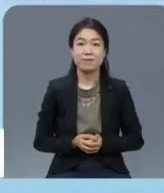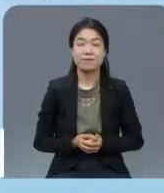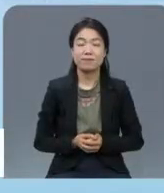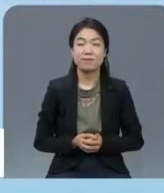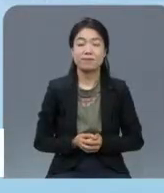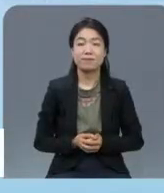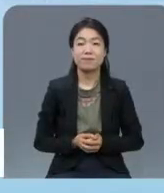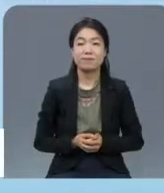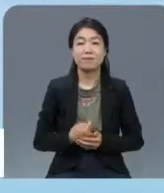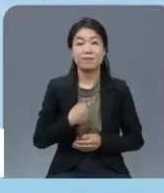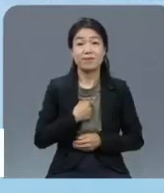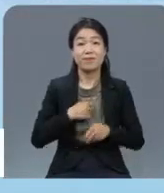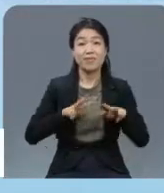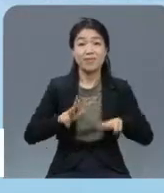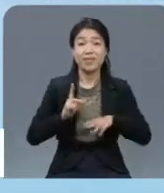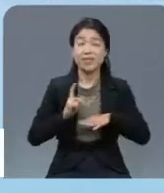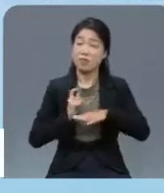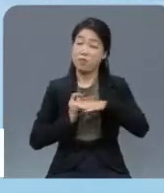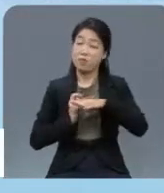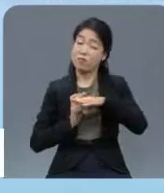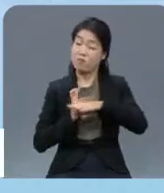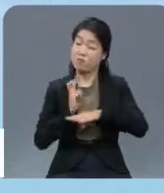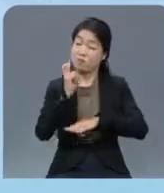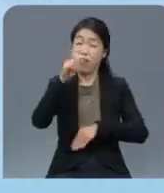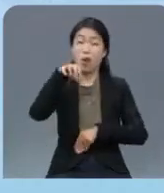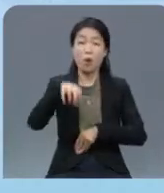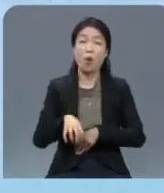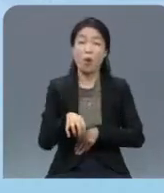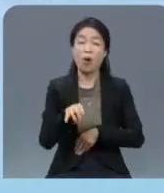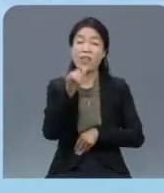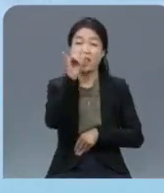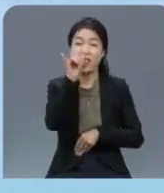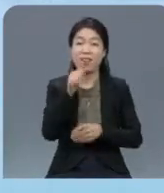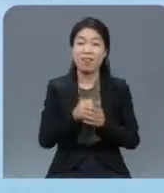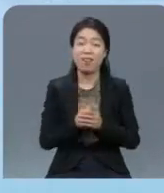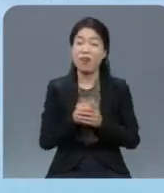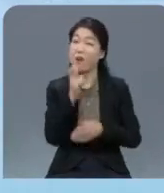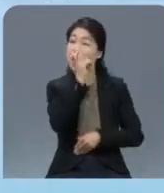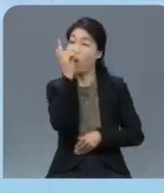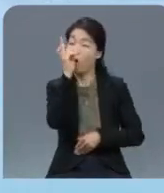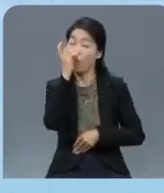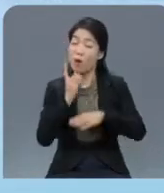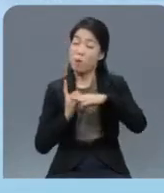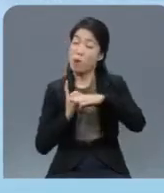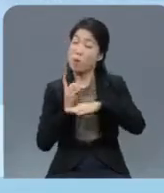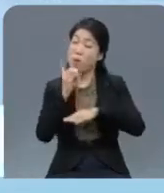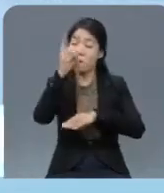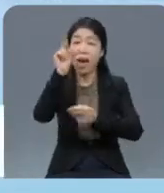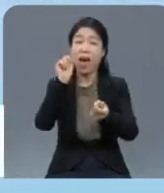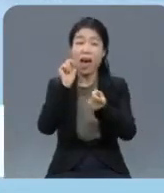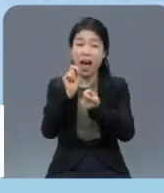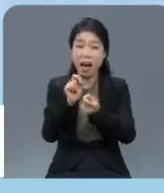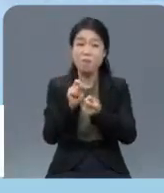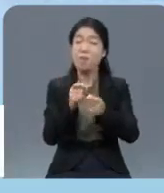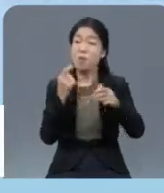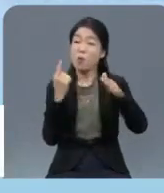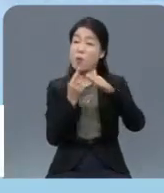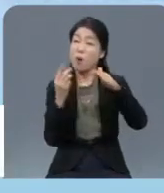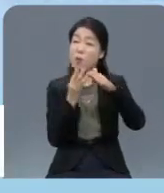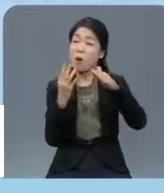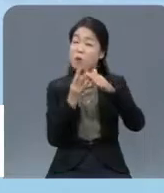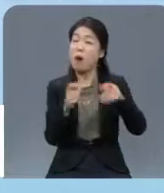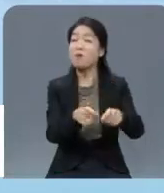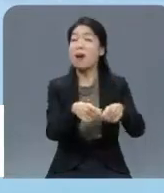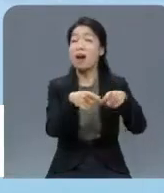네, 저는 고흥 우주발사 전망대에 나와 있는데요. 오후 누리호 발사를 앞두고 찾아오는 관광객들이 조금씩